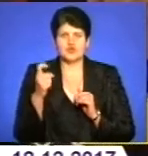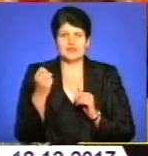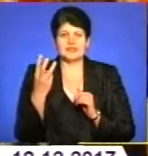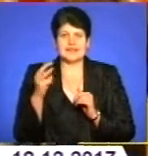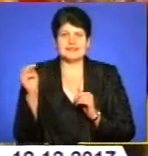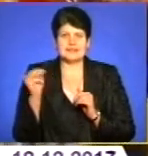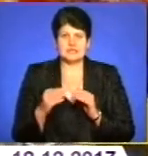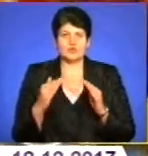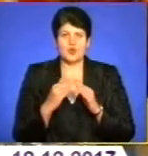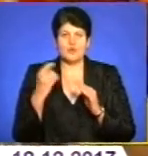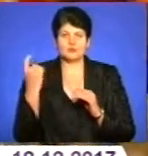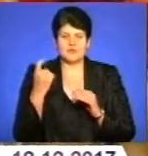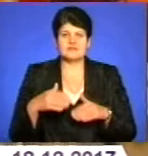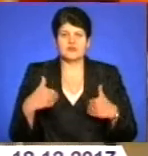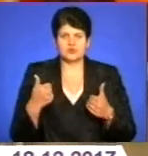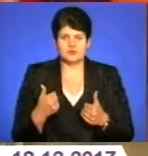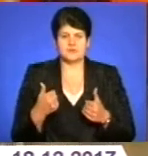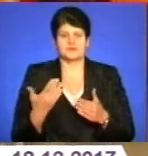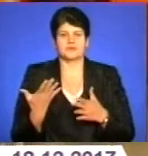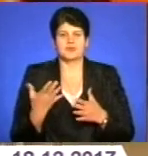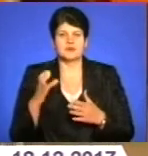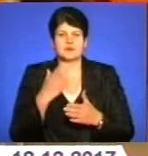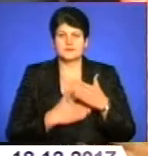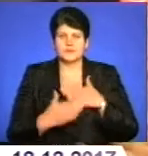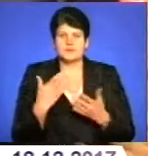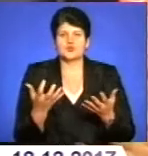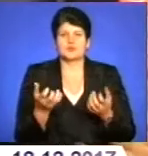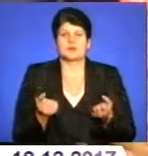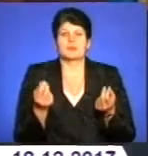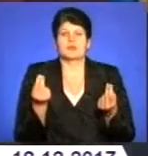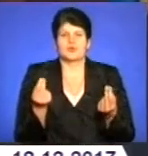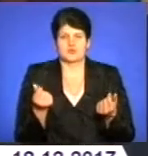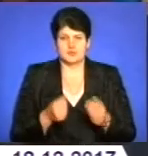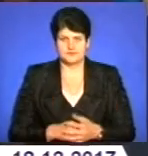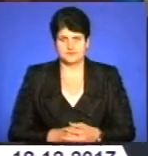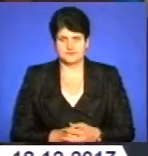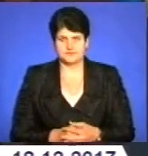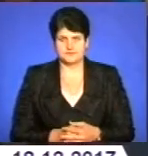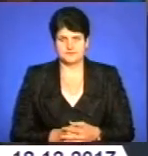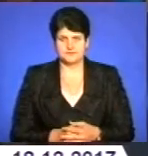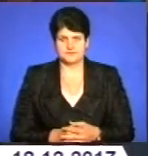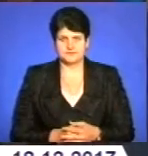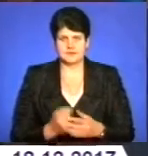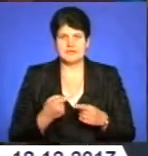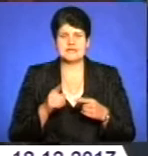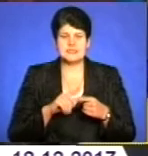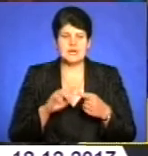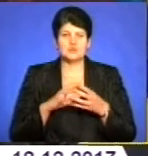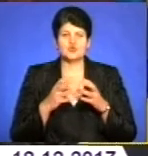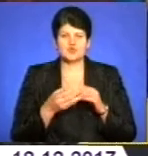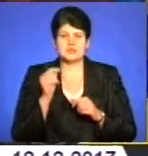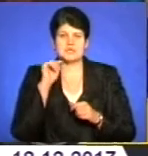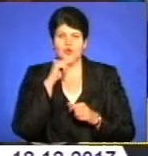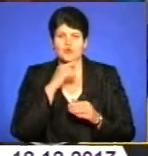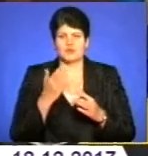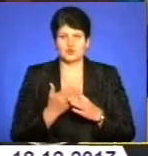тисяч домогосподарств звернулися у Департамент соцзахисту, аби отримати кошти. Це сума зекономленої